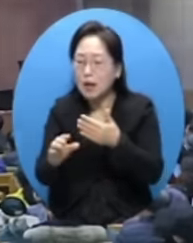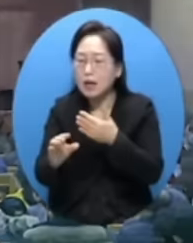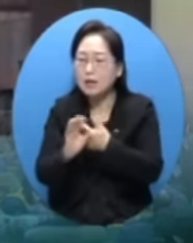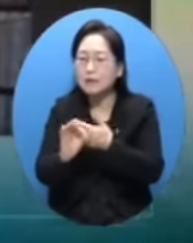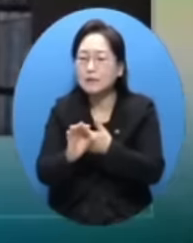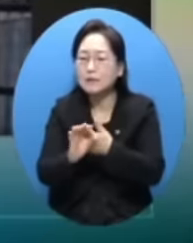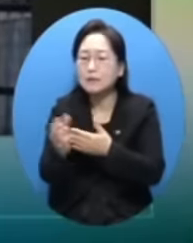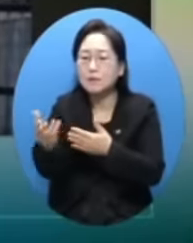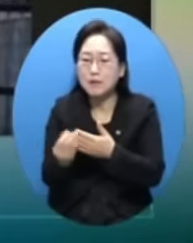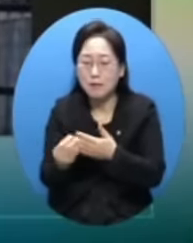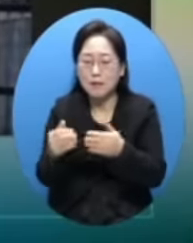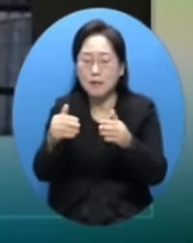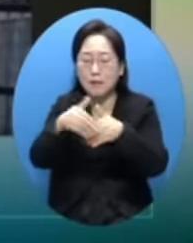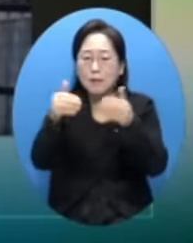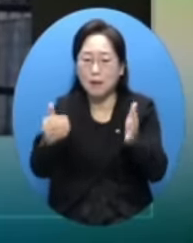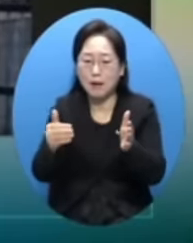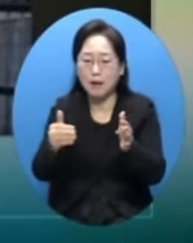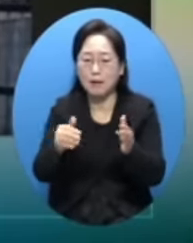부인과 노년을